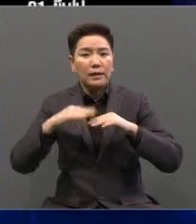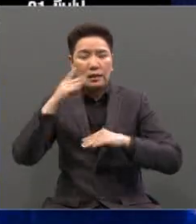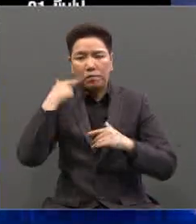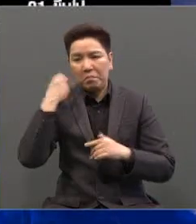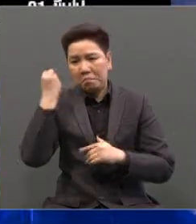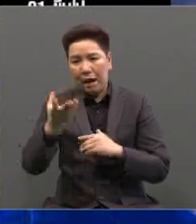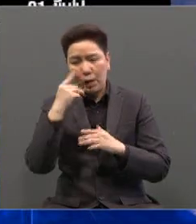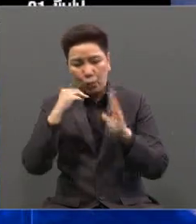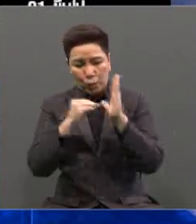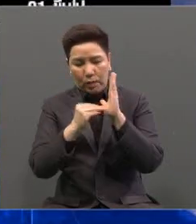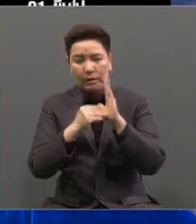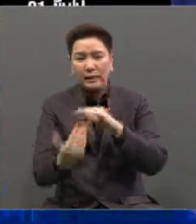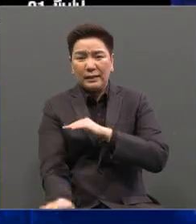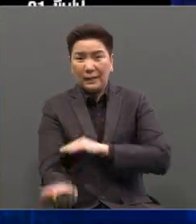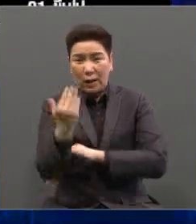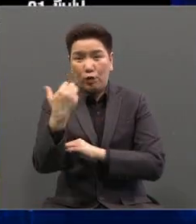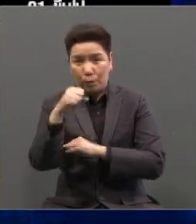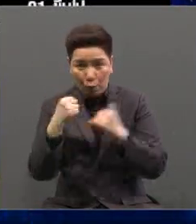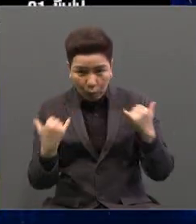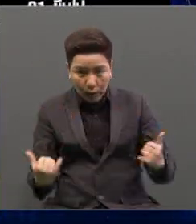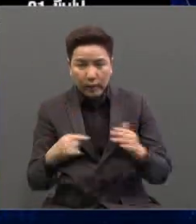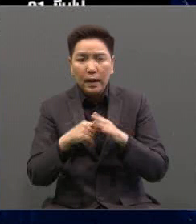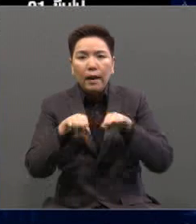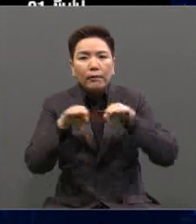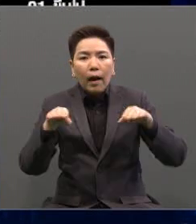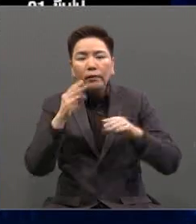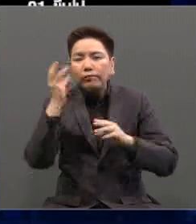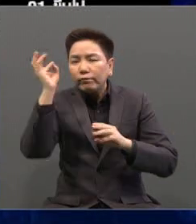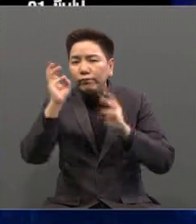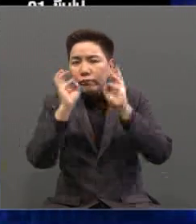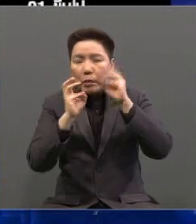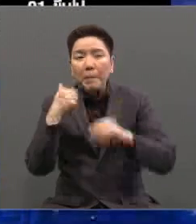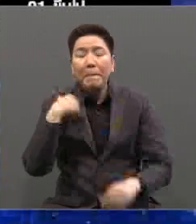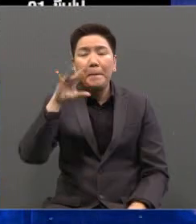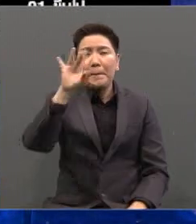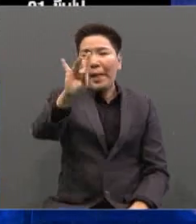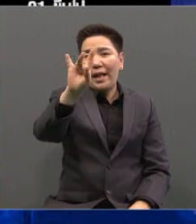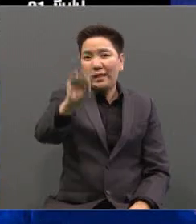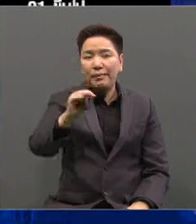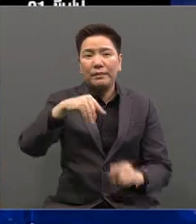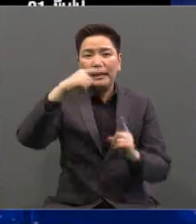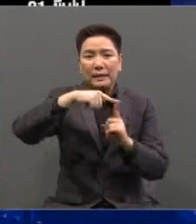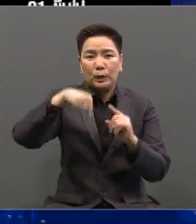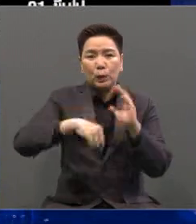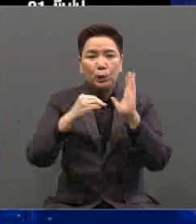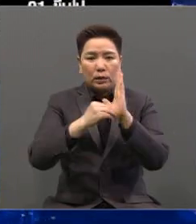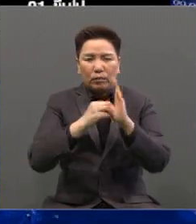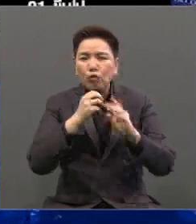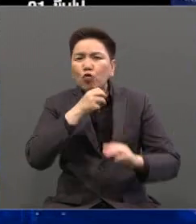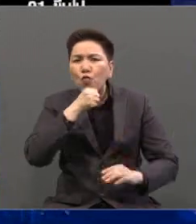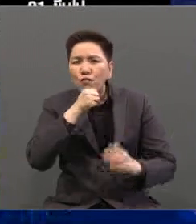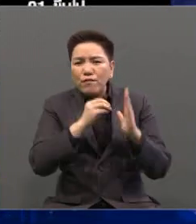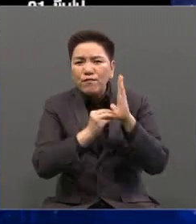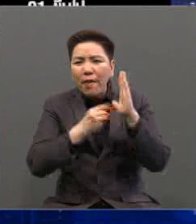มาตรฐานเป็นส่วนใหญ่ในช่วง 10โมงเช้าที่ผ่านมาเนี่ยเกินค่ามาตรฐานถึง 80พื้นที่ด้วยกันนะครับที่เป็นพื้นที่